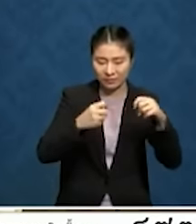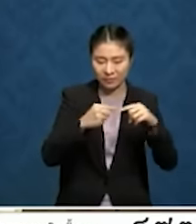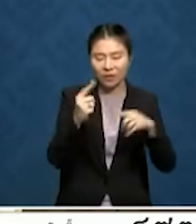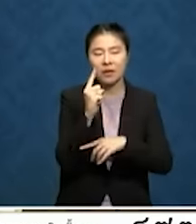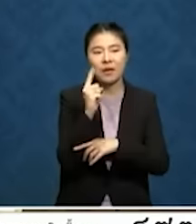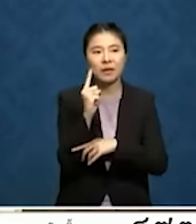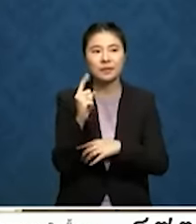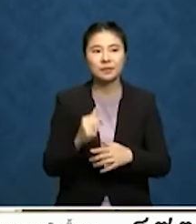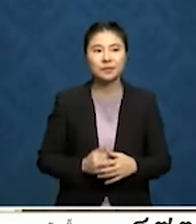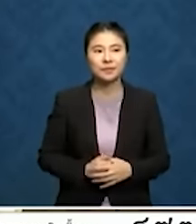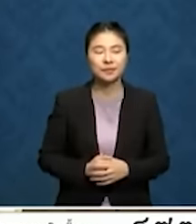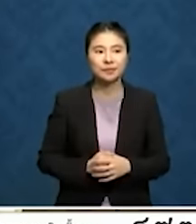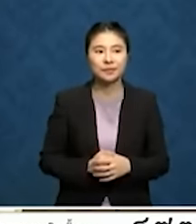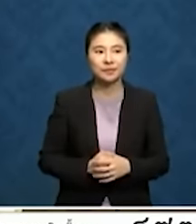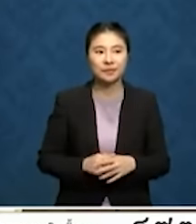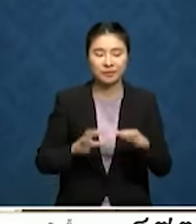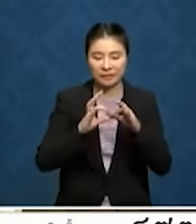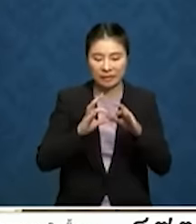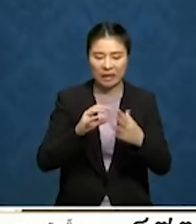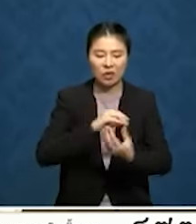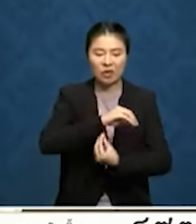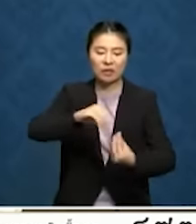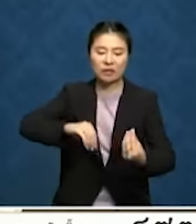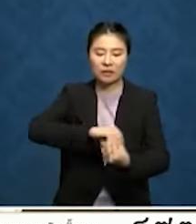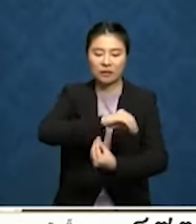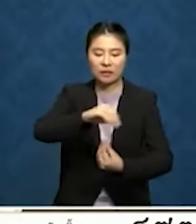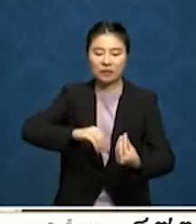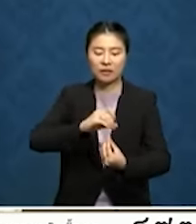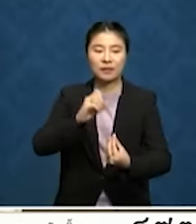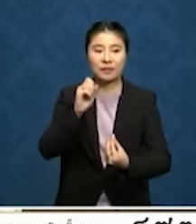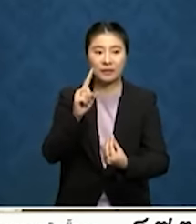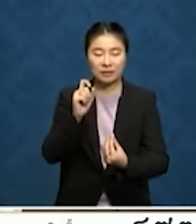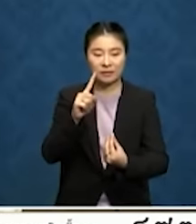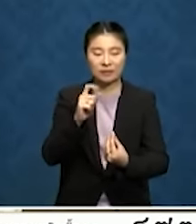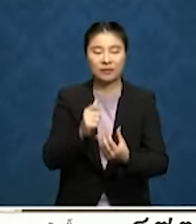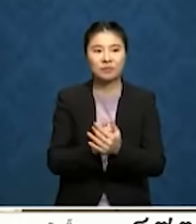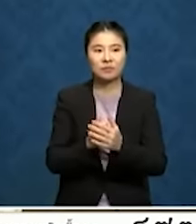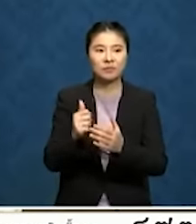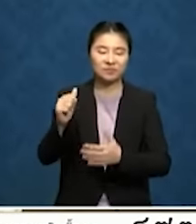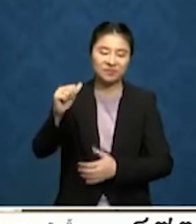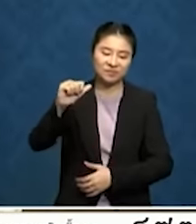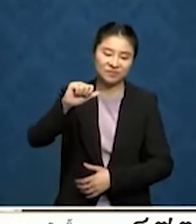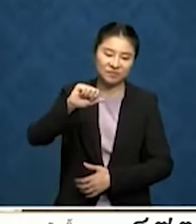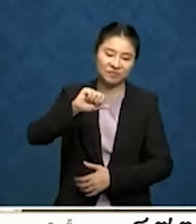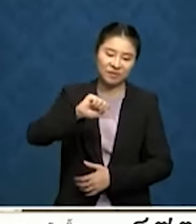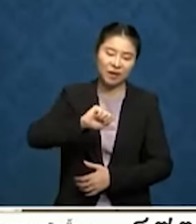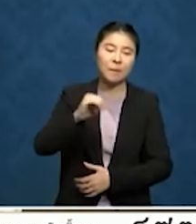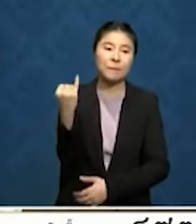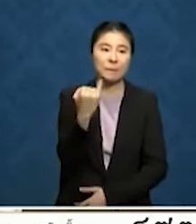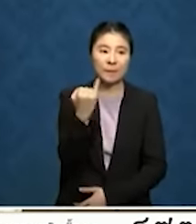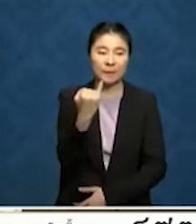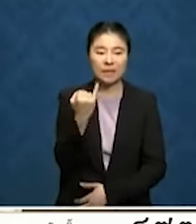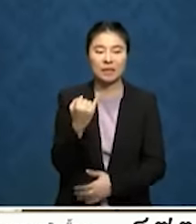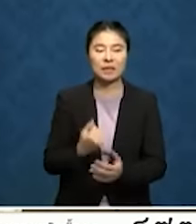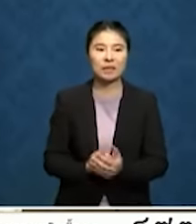ประเทศไทยเกี่ยวกับปัญหาเศรษฐกิจของประเทศที่กำลังอยู่ในช่วงของขาลงเร